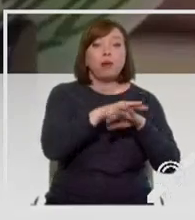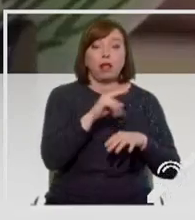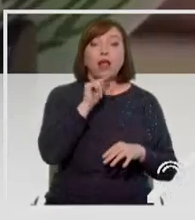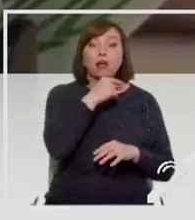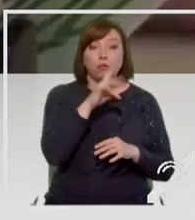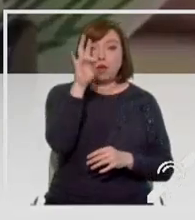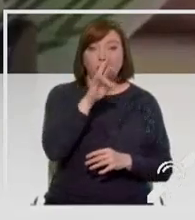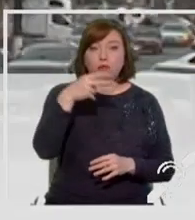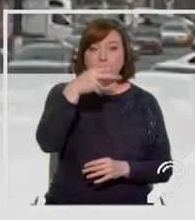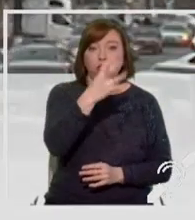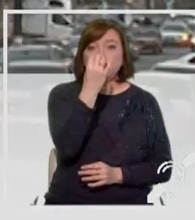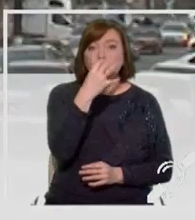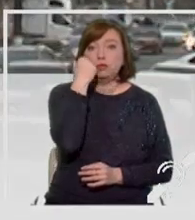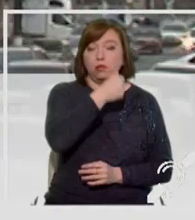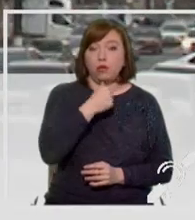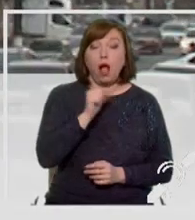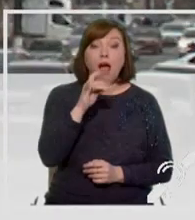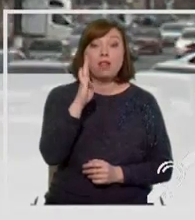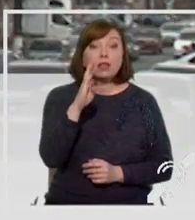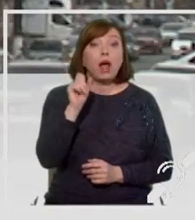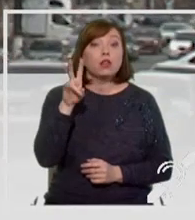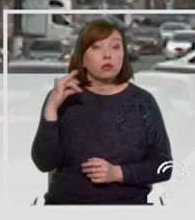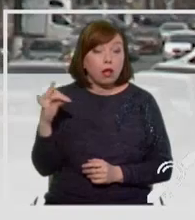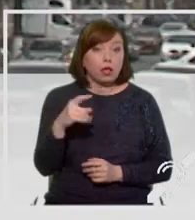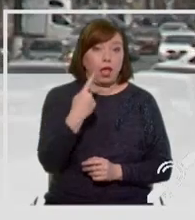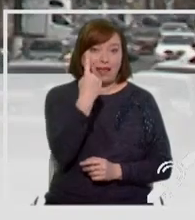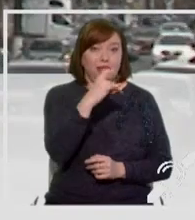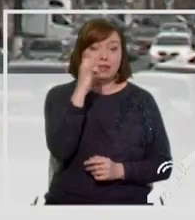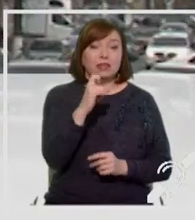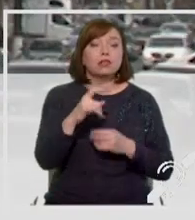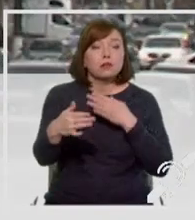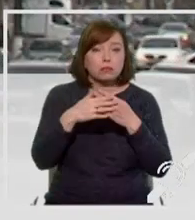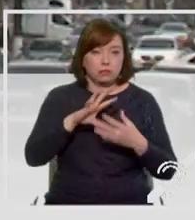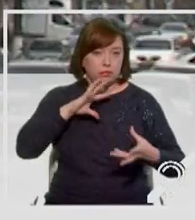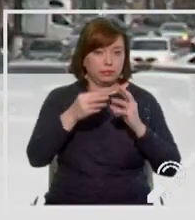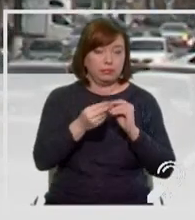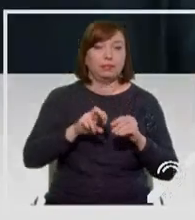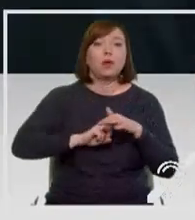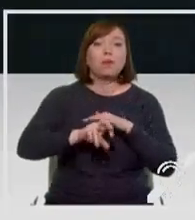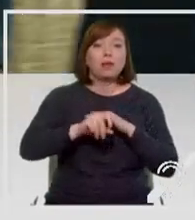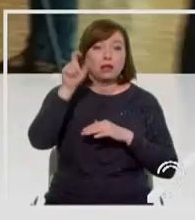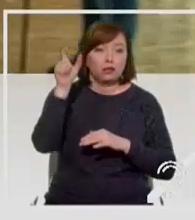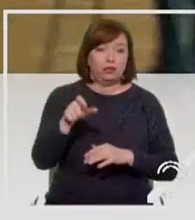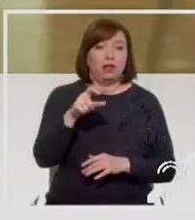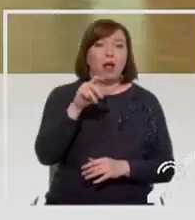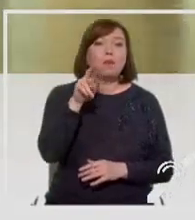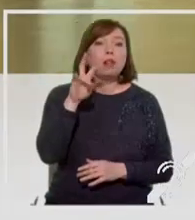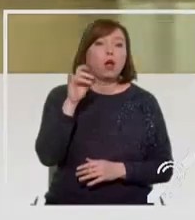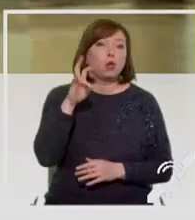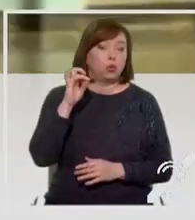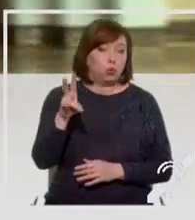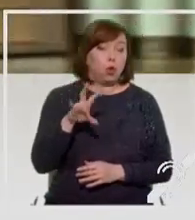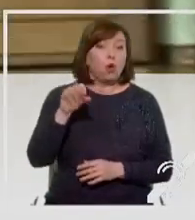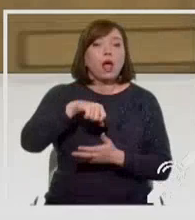în noiembrie 2014, iar Vladimir Andronache e unul dintre apropiații oligarhului fugar Vladimir Plahotniuc. Acesta